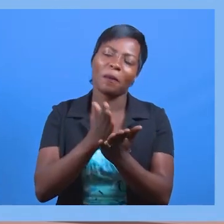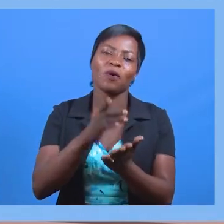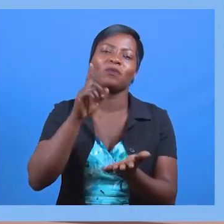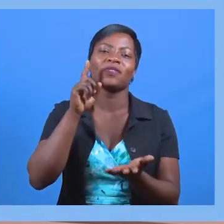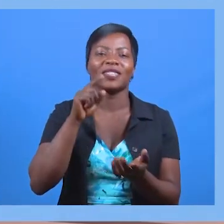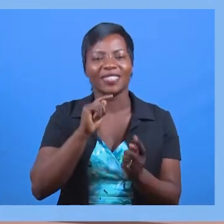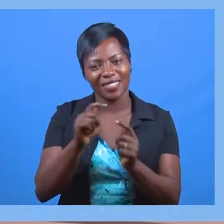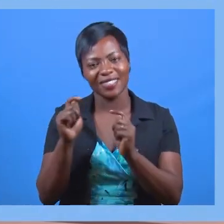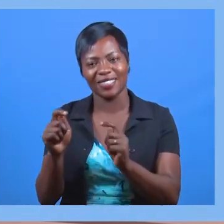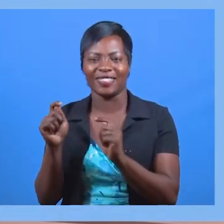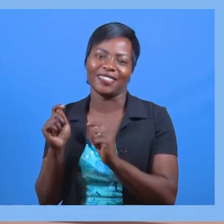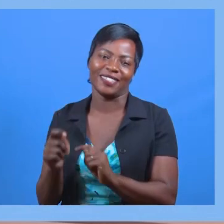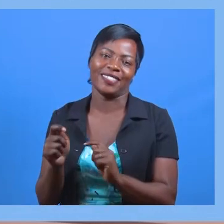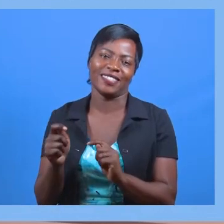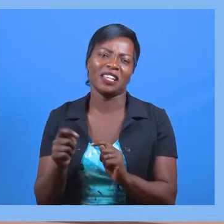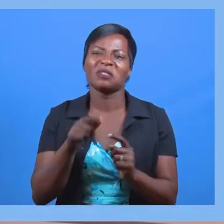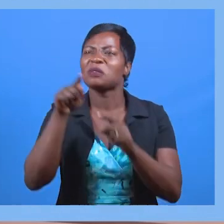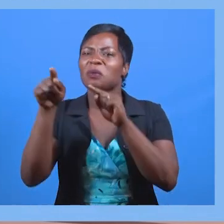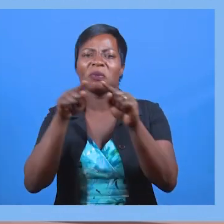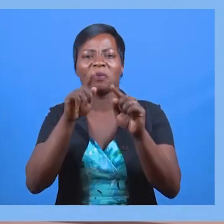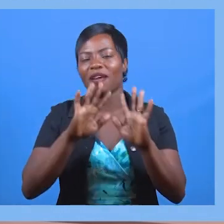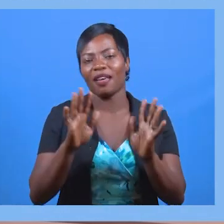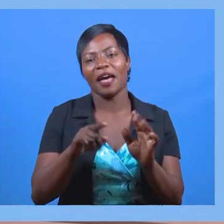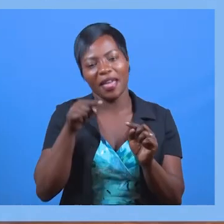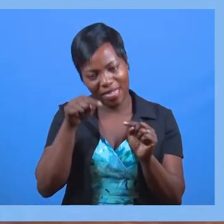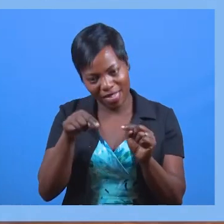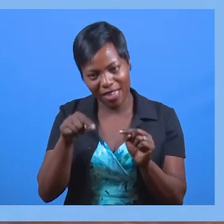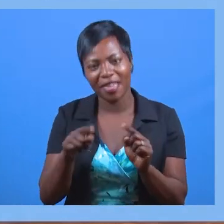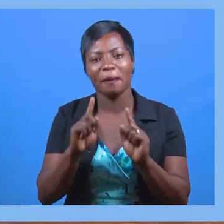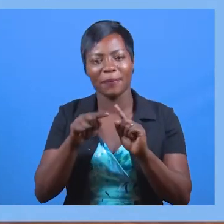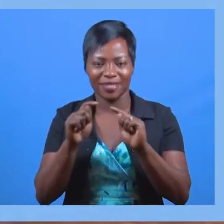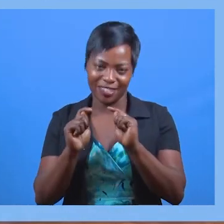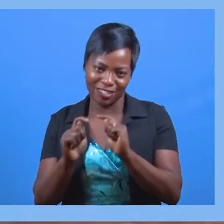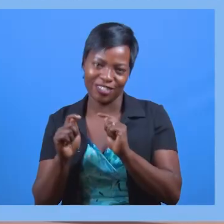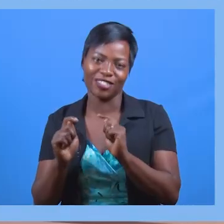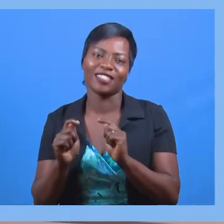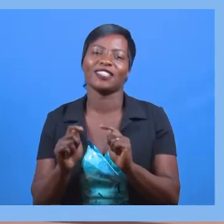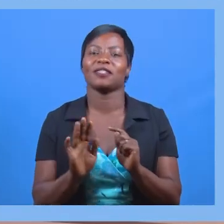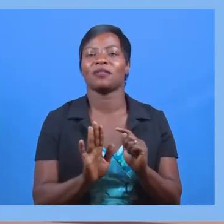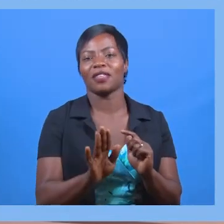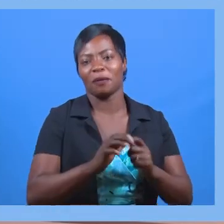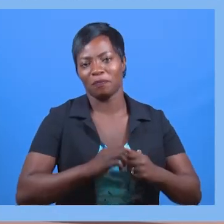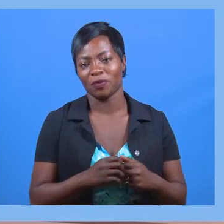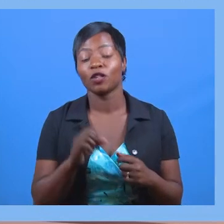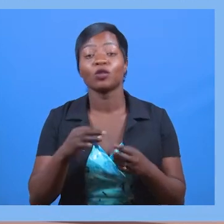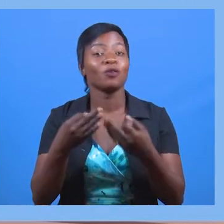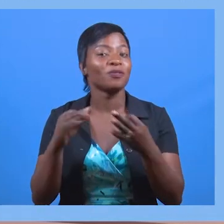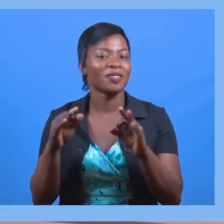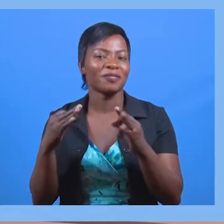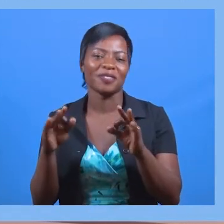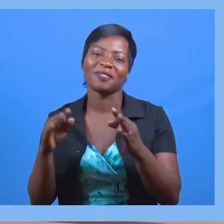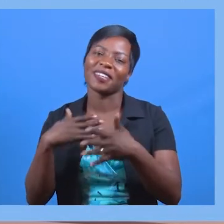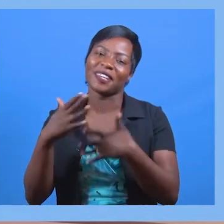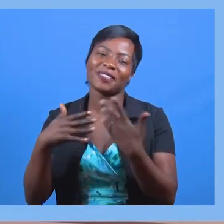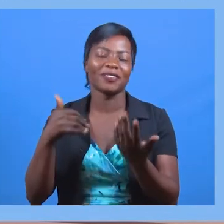munhu wamuinaye, wamugere naye ari ipapo ndiye wamunoda kuti azive izvozvo. Saka makasonoka kutiridzira kana